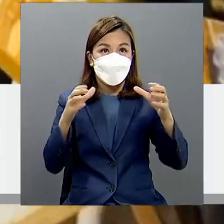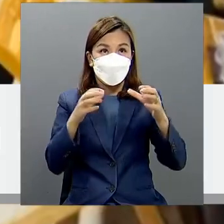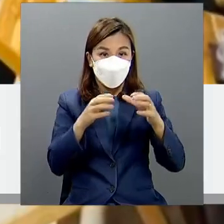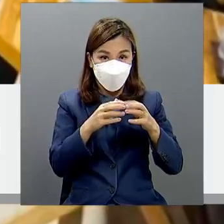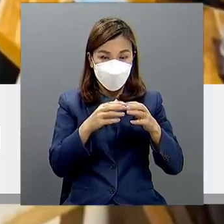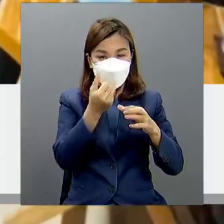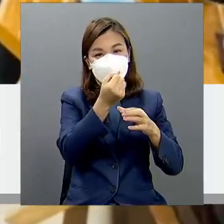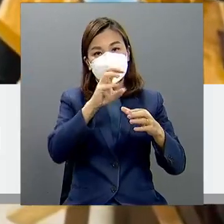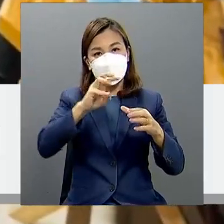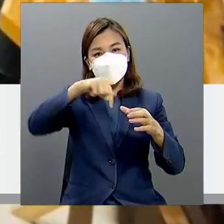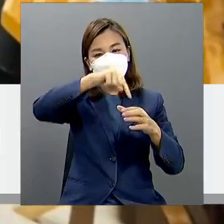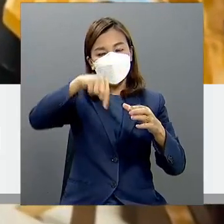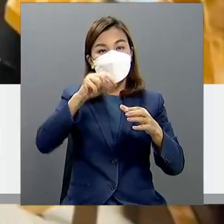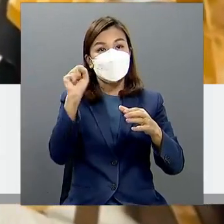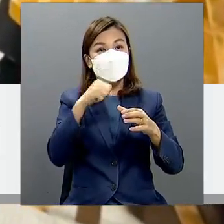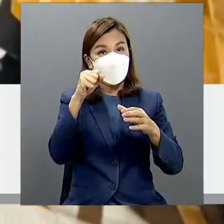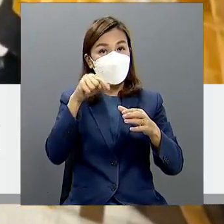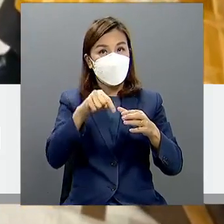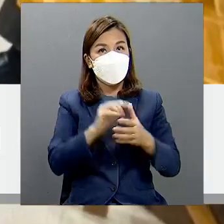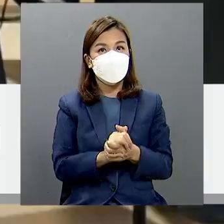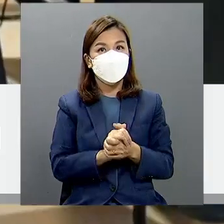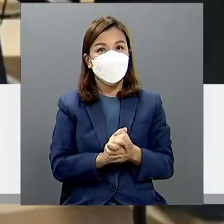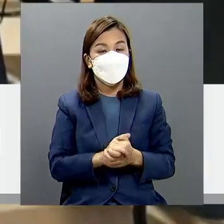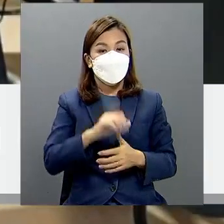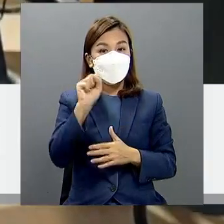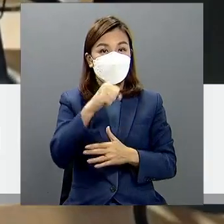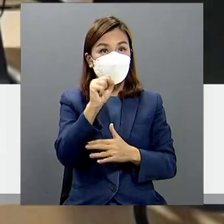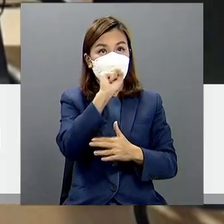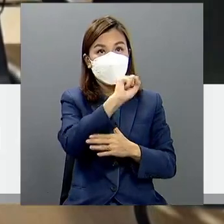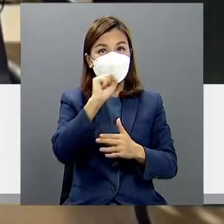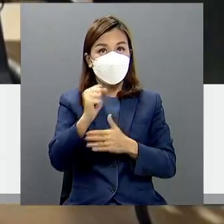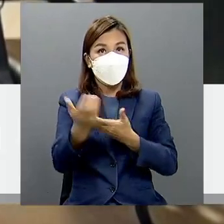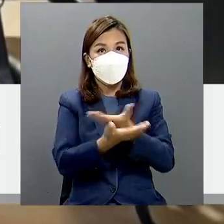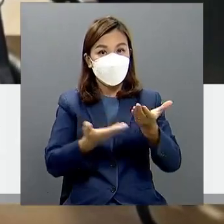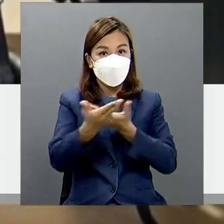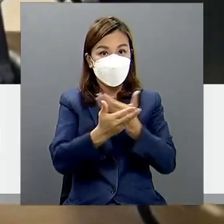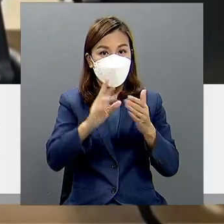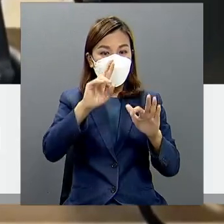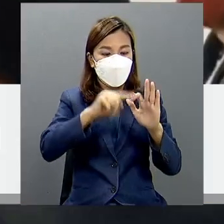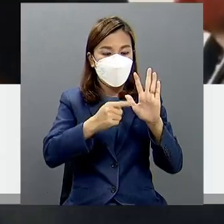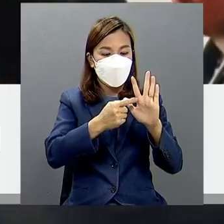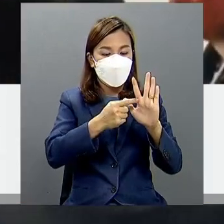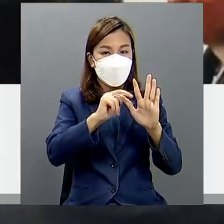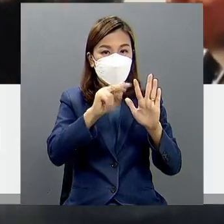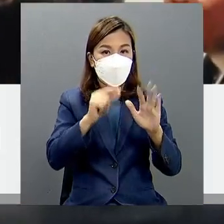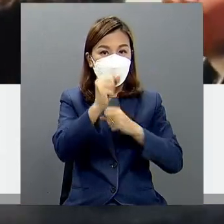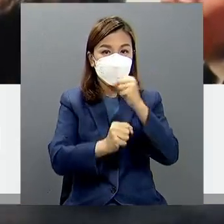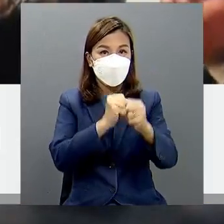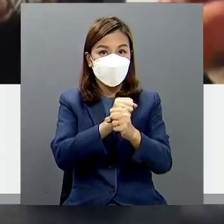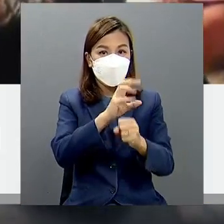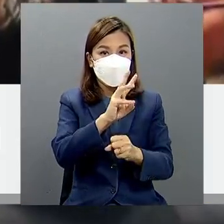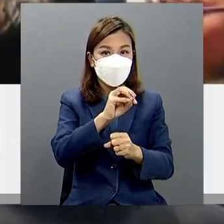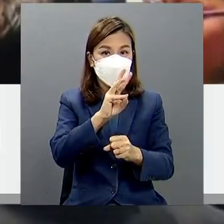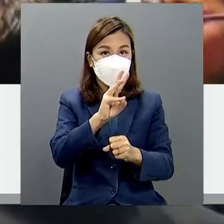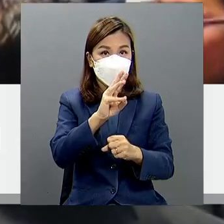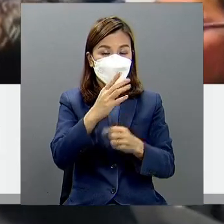ภาซึ่งสภาผู้แทนราษฎรจะมีการพิจารณาร่างกฎหมายงบประมาณปี2566ในสัปดาห์หน้าค่ะหากว่าเสียงไม่คร